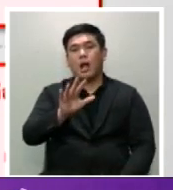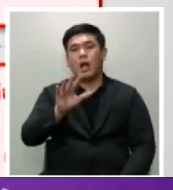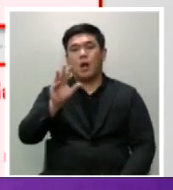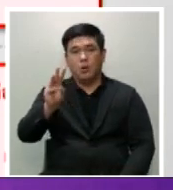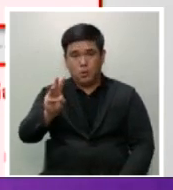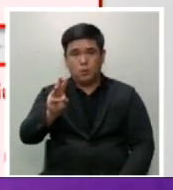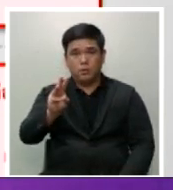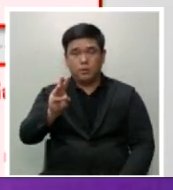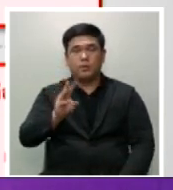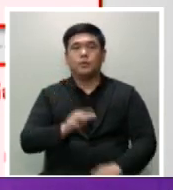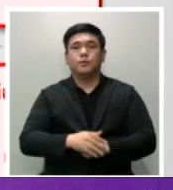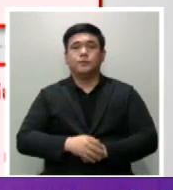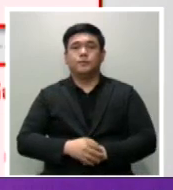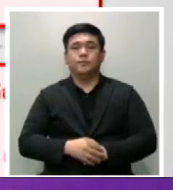2556